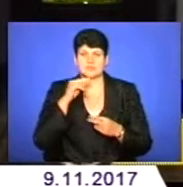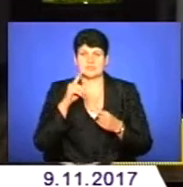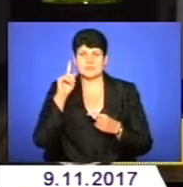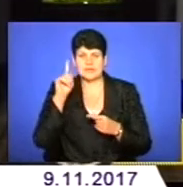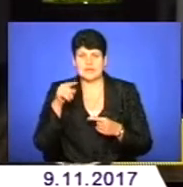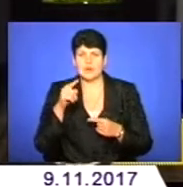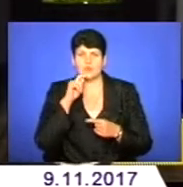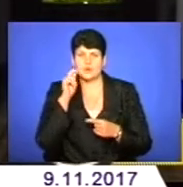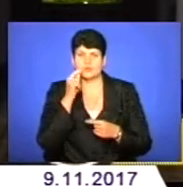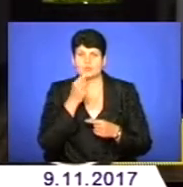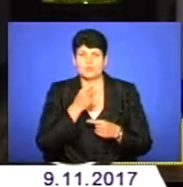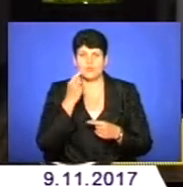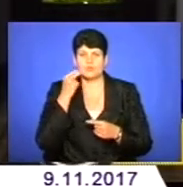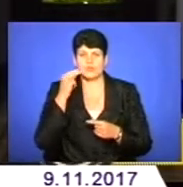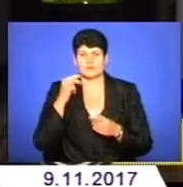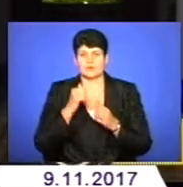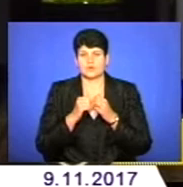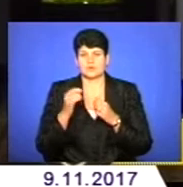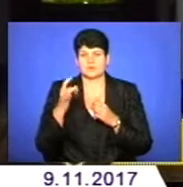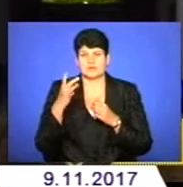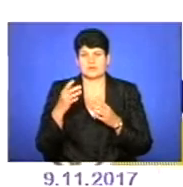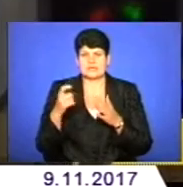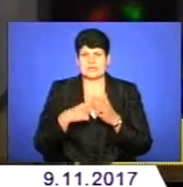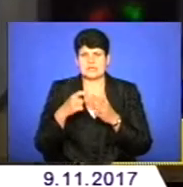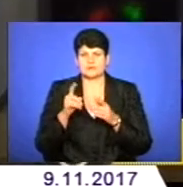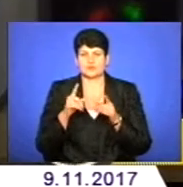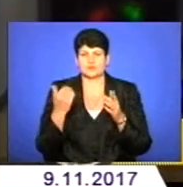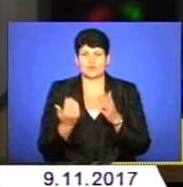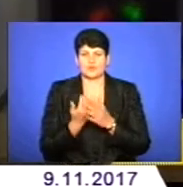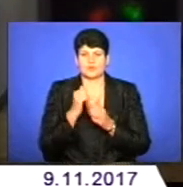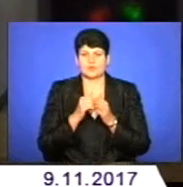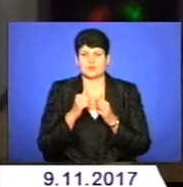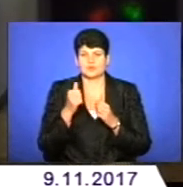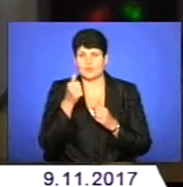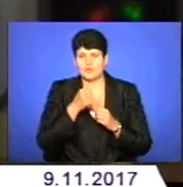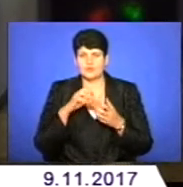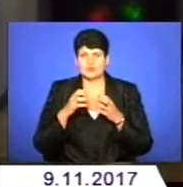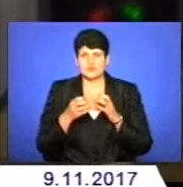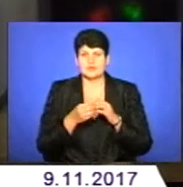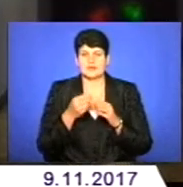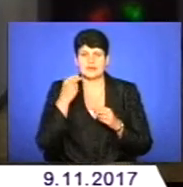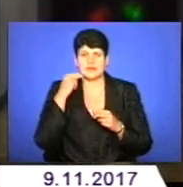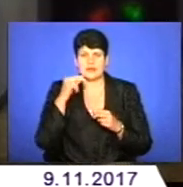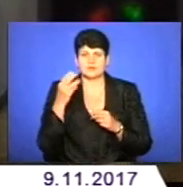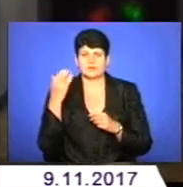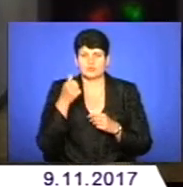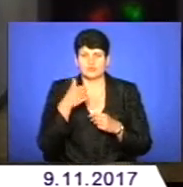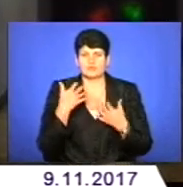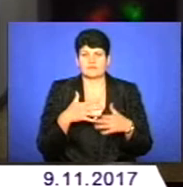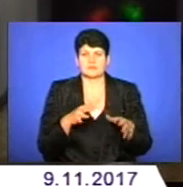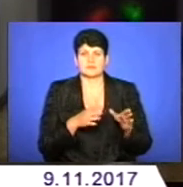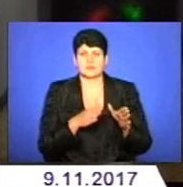мови, покращуємо з кожним разом і дізнаємося щось нове. Кожного року результат кращий. Минулого року я вже переходила